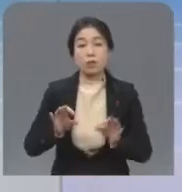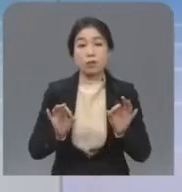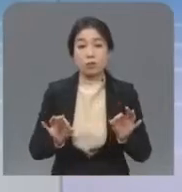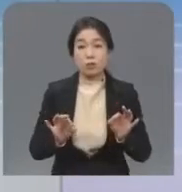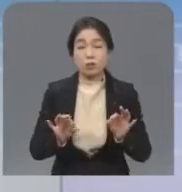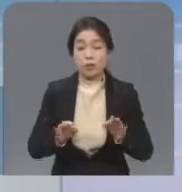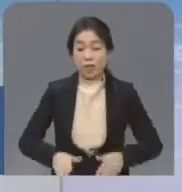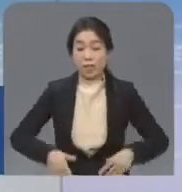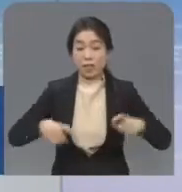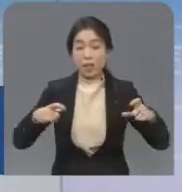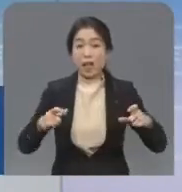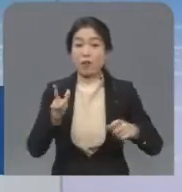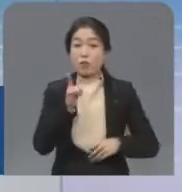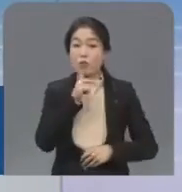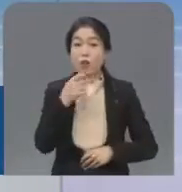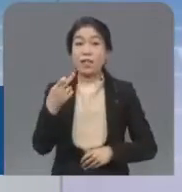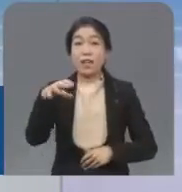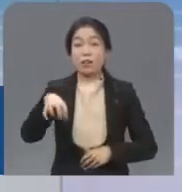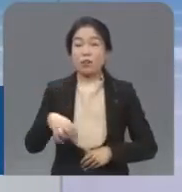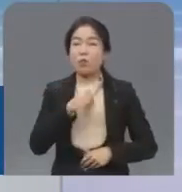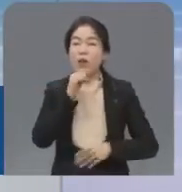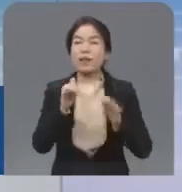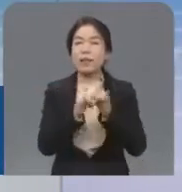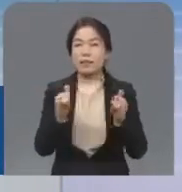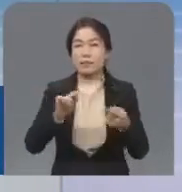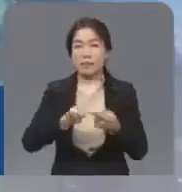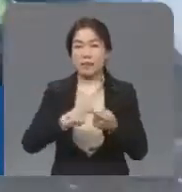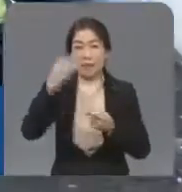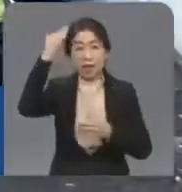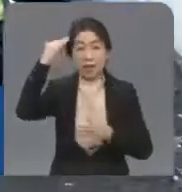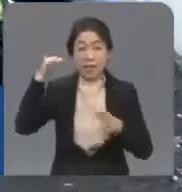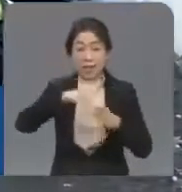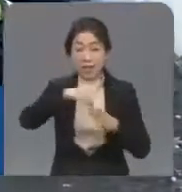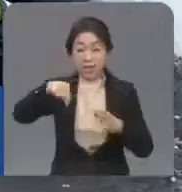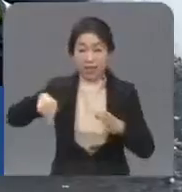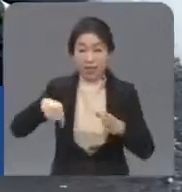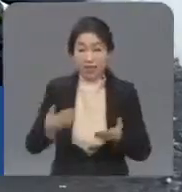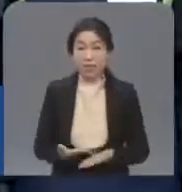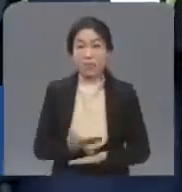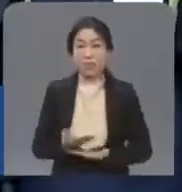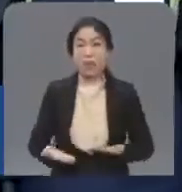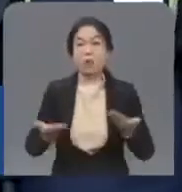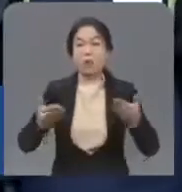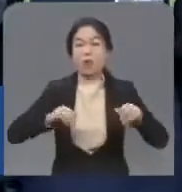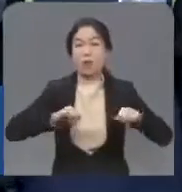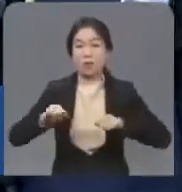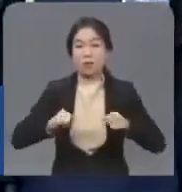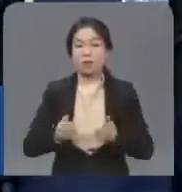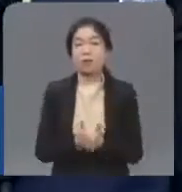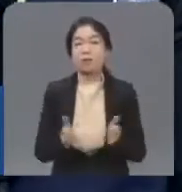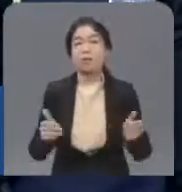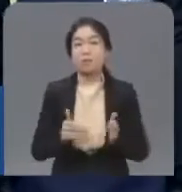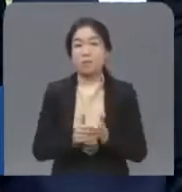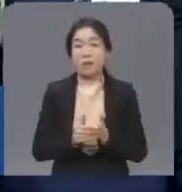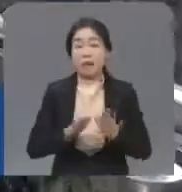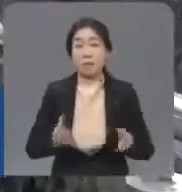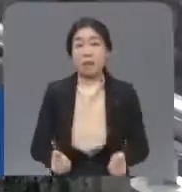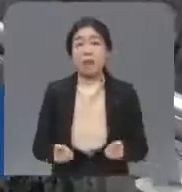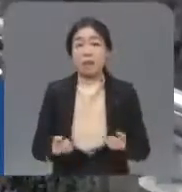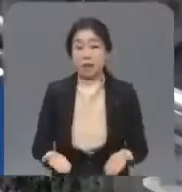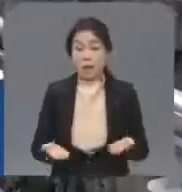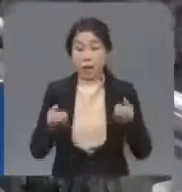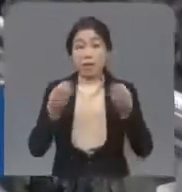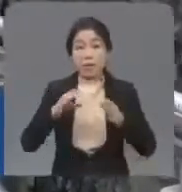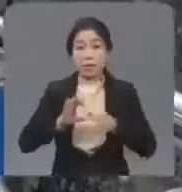광주은행인 남구 월산동 취약계층을 대상으로 연탄 나눔 봉사활동을 펼쳤습니다. 광주은행은 이번 봉사활동을